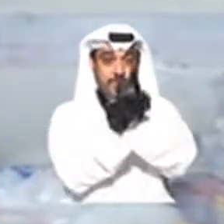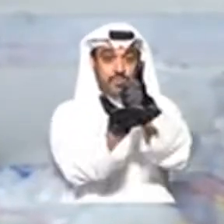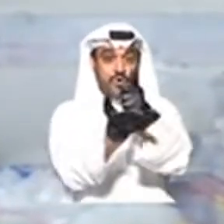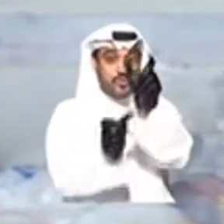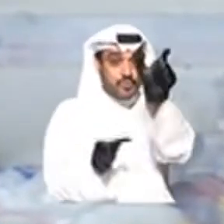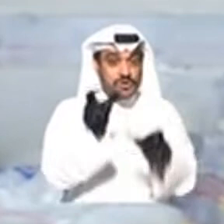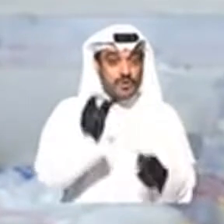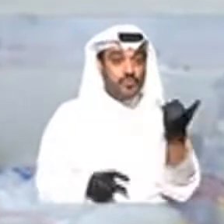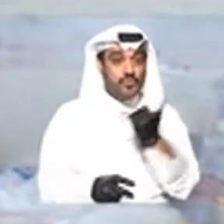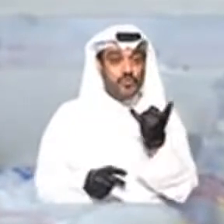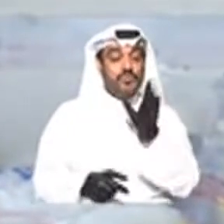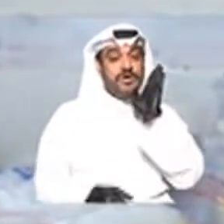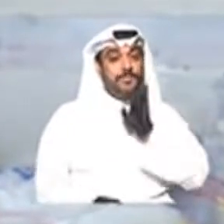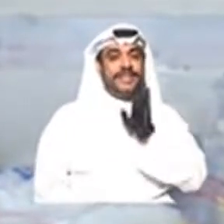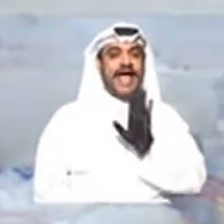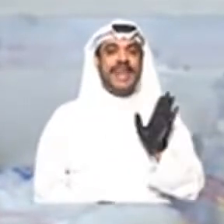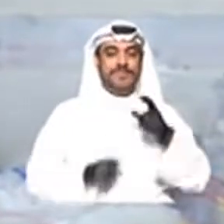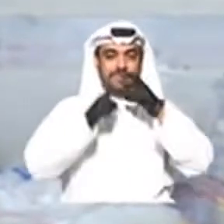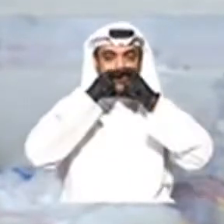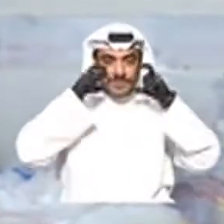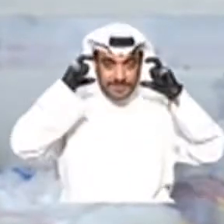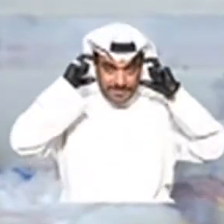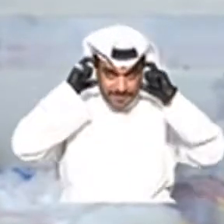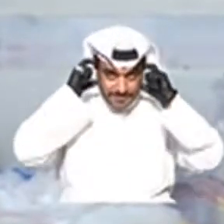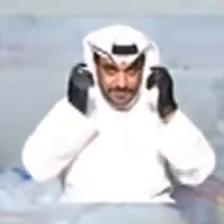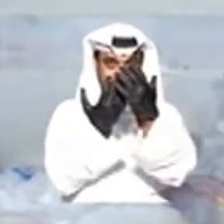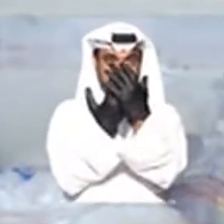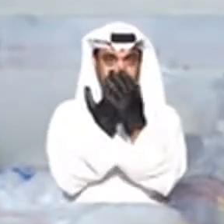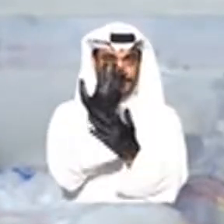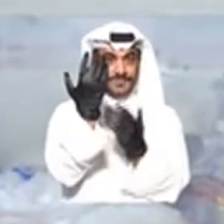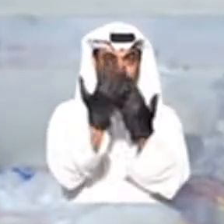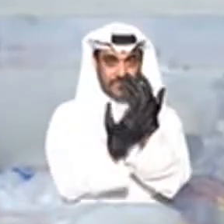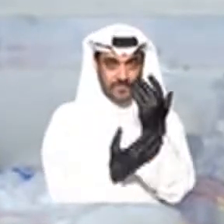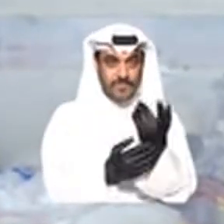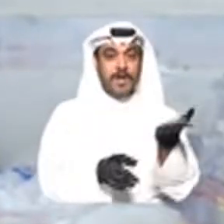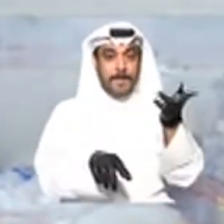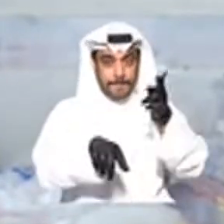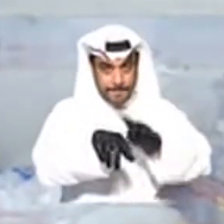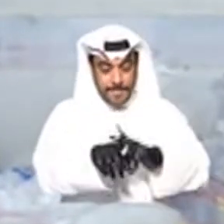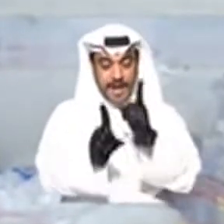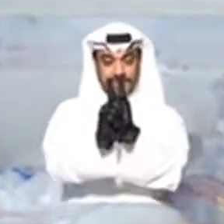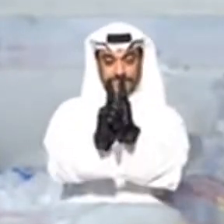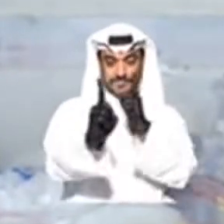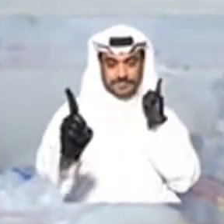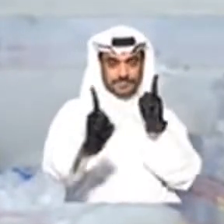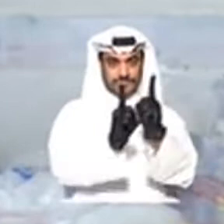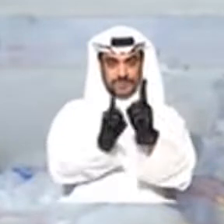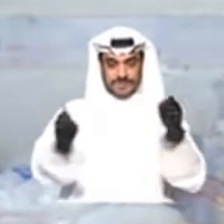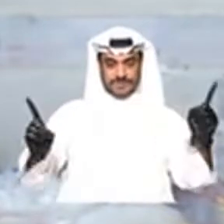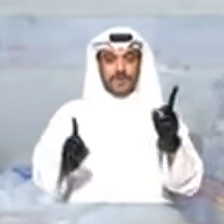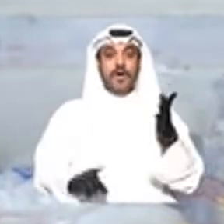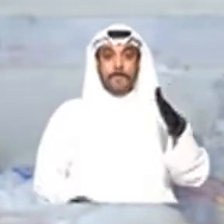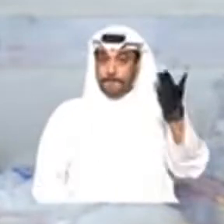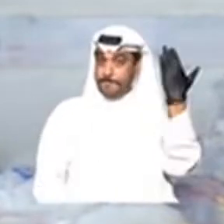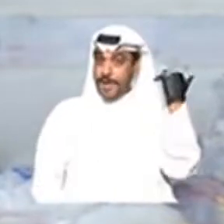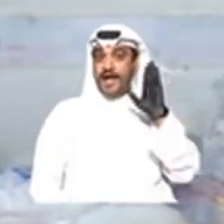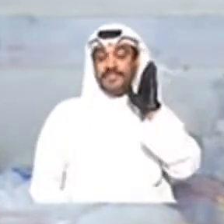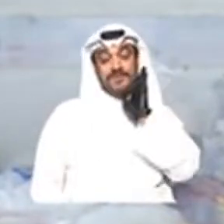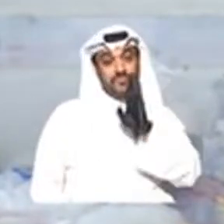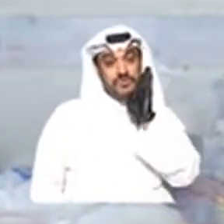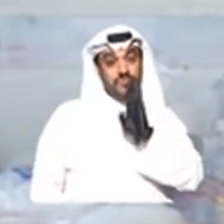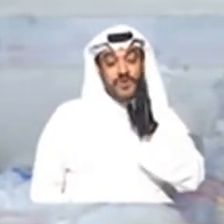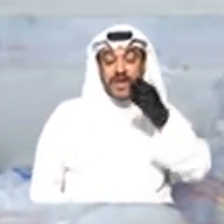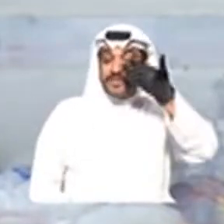في تباعد بينهم وبين التوزيع. طبعا بالنسبة للتوزيع هناك خبرة قديمة منذ طبعا خلال شهرين اللي وزعنا